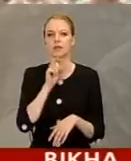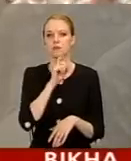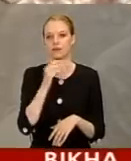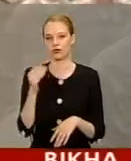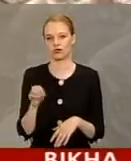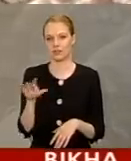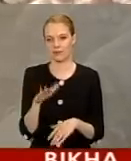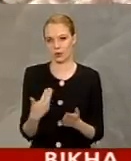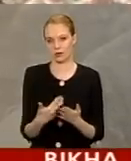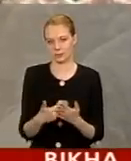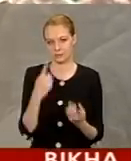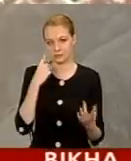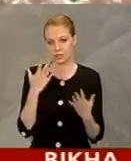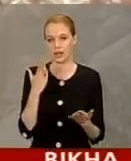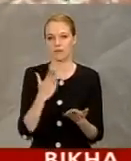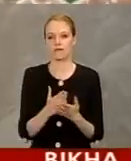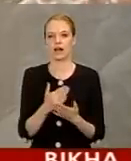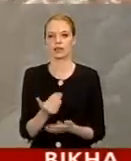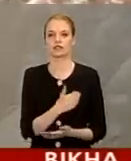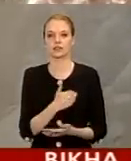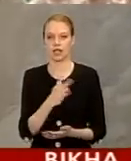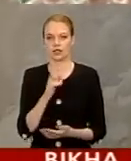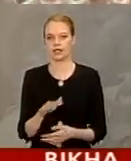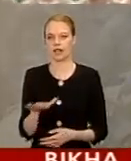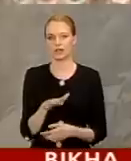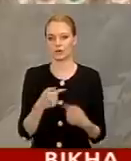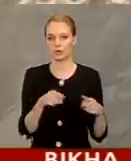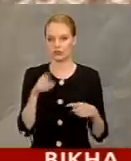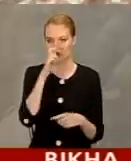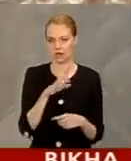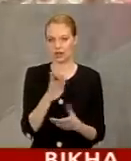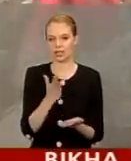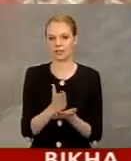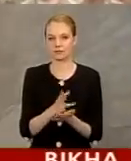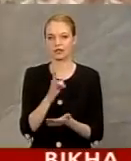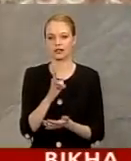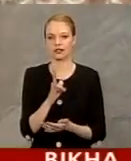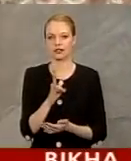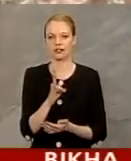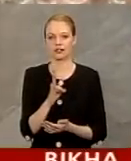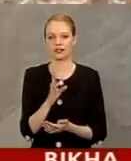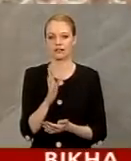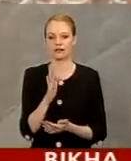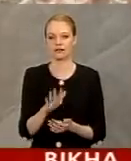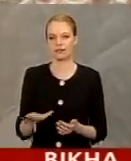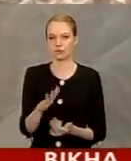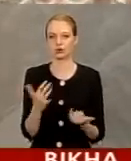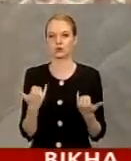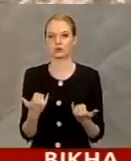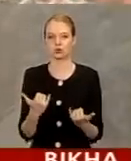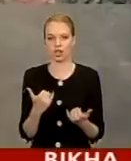Європи, от, яка має відповідне зазіхання на територію тих країн, які розташовані на в